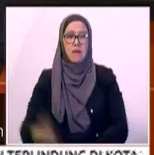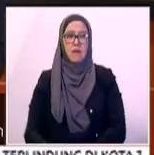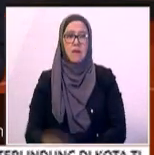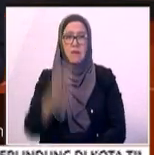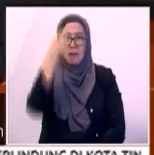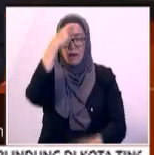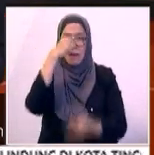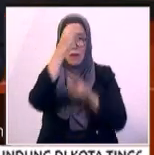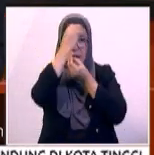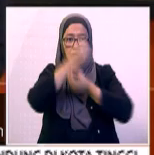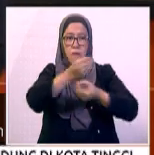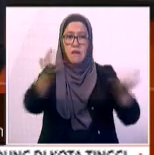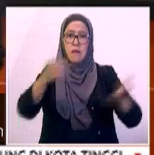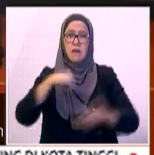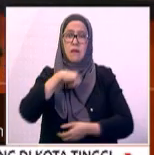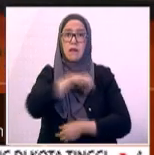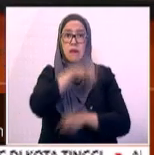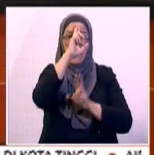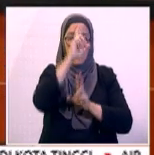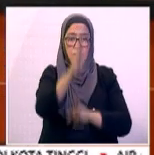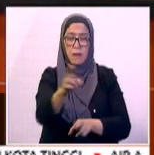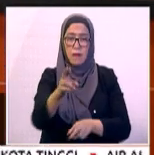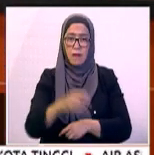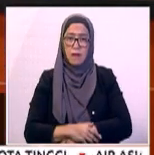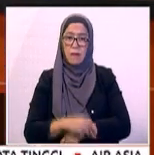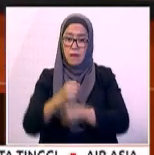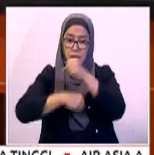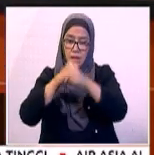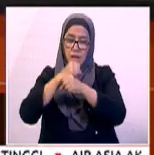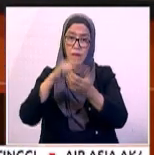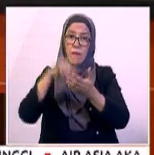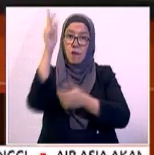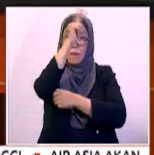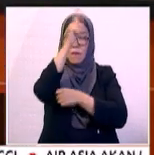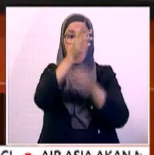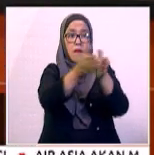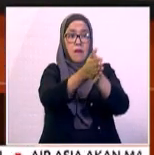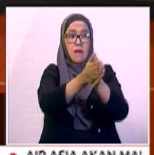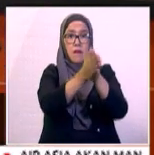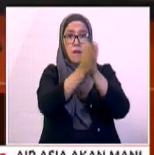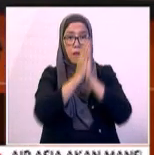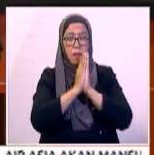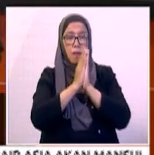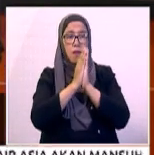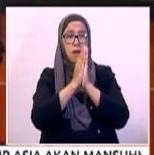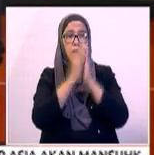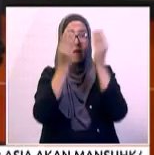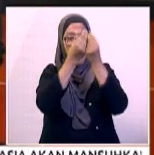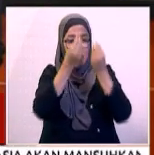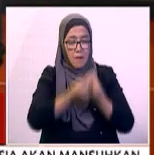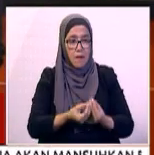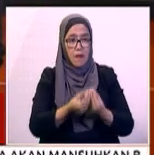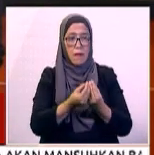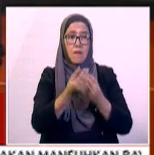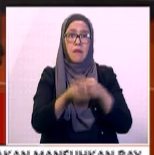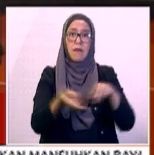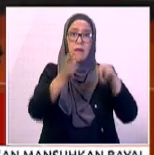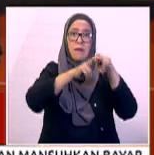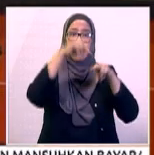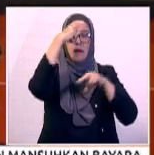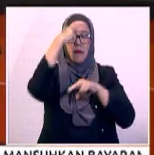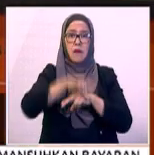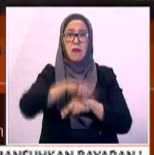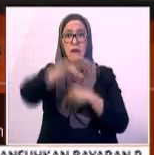Untuk makluman ahli yang berhormat jua, tahun ini kerajaan telah memohon kuota tambahan bagi jemaah haji negara ini